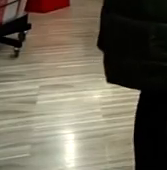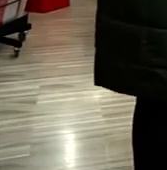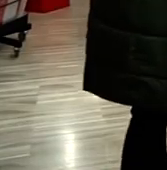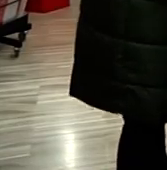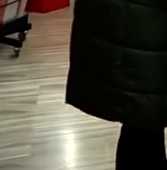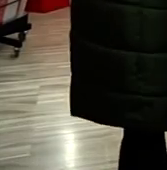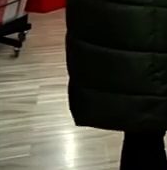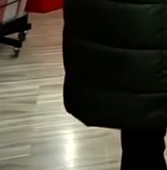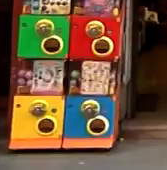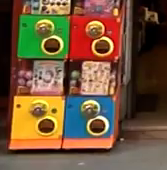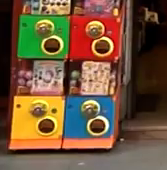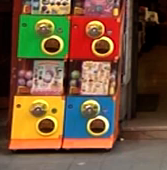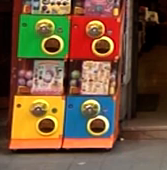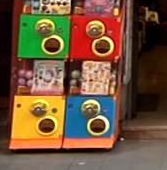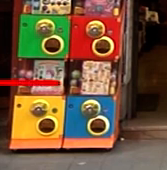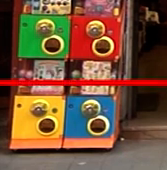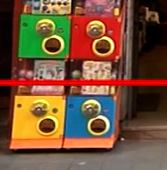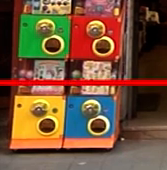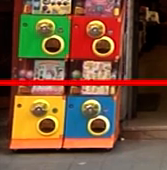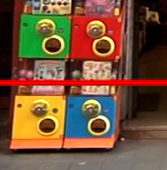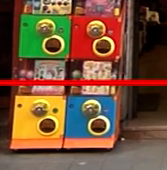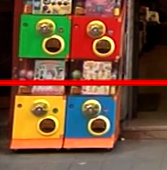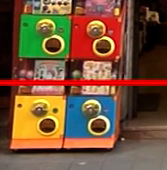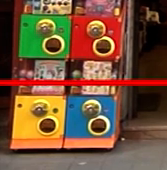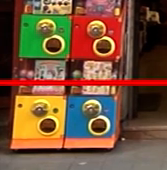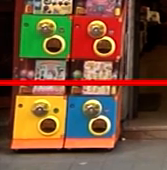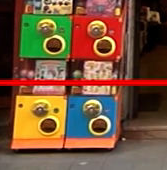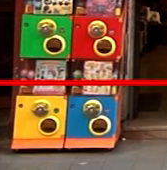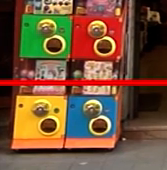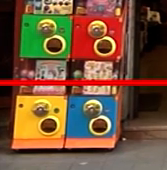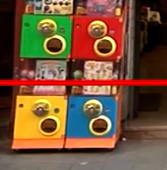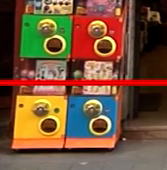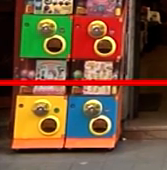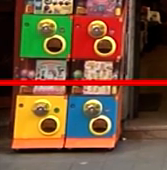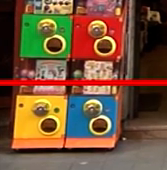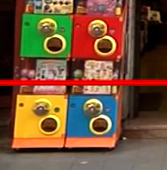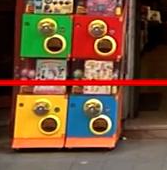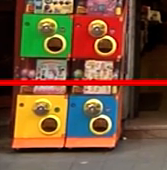Llibreria i papereria Atenea. Sempre al teu costat, perquè et volem fer feliç.